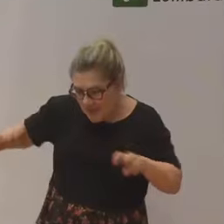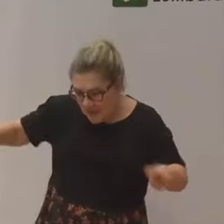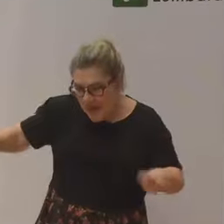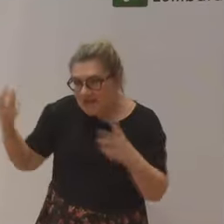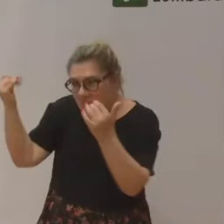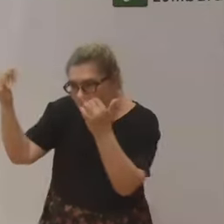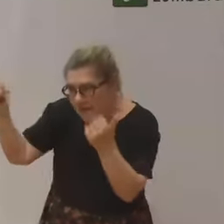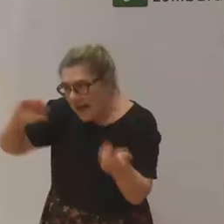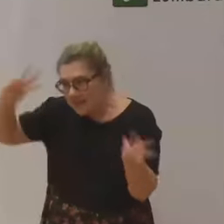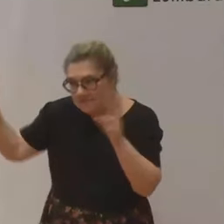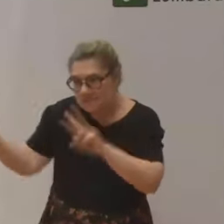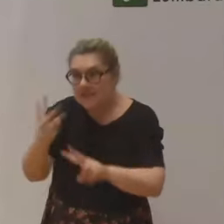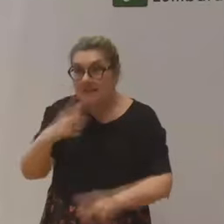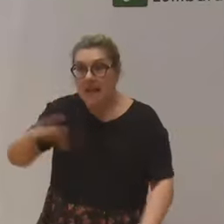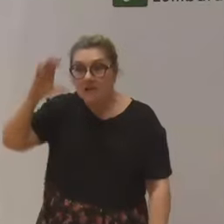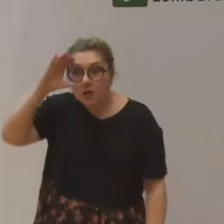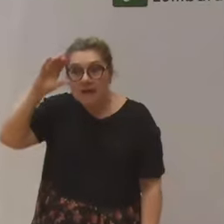ascoltare invece